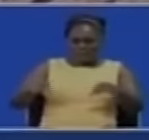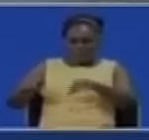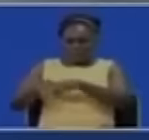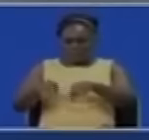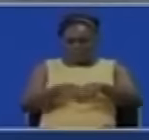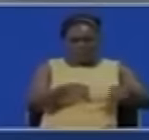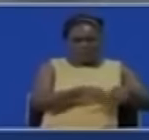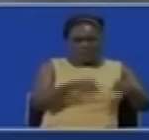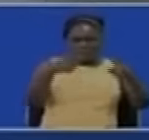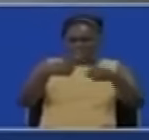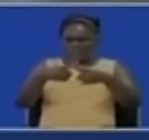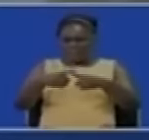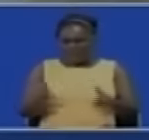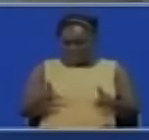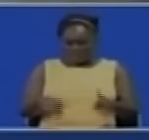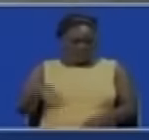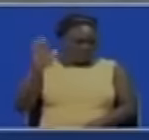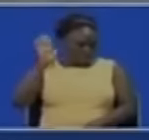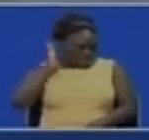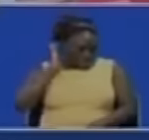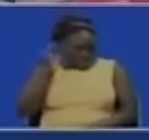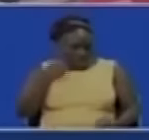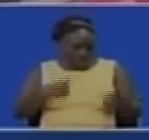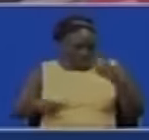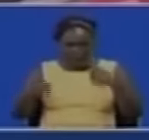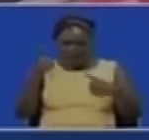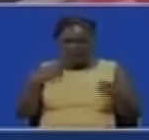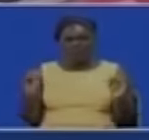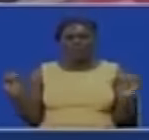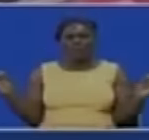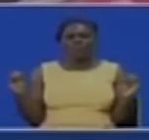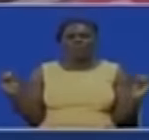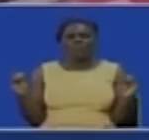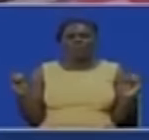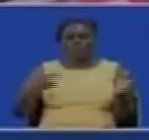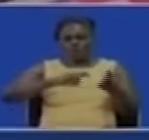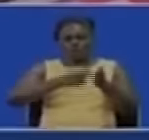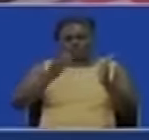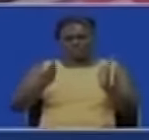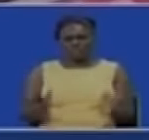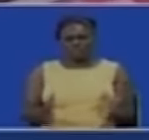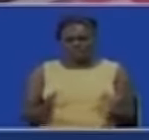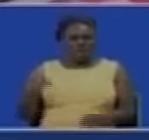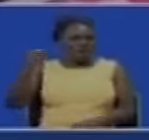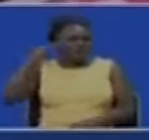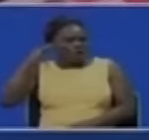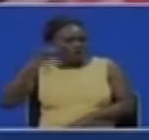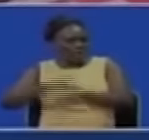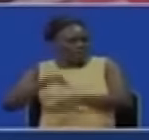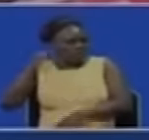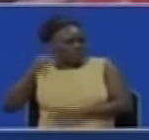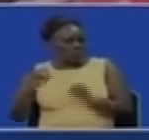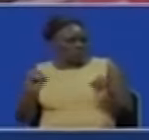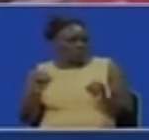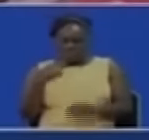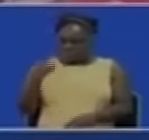taka. Ila hakuna kusikiza kilio chao. We've been calling this contractor, she didn't pick our calls. Yesterday she called me personally